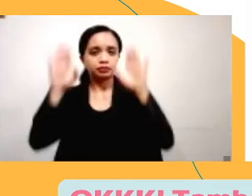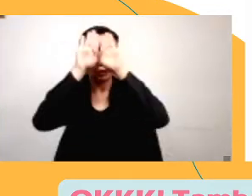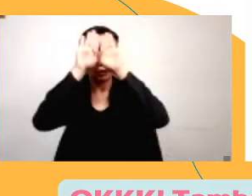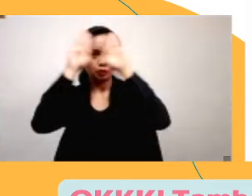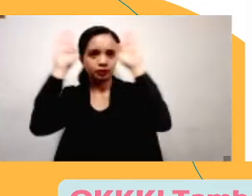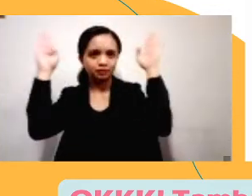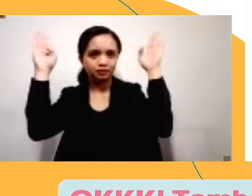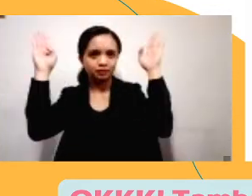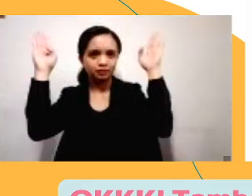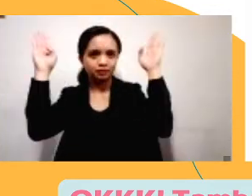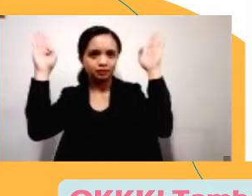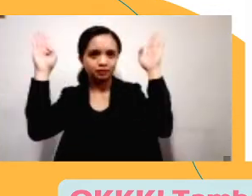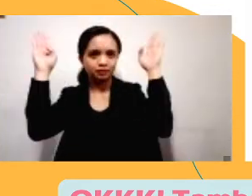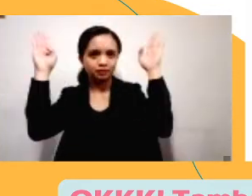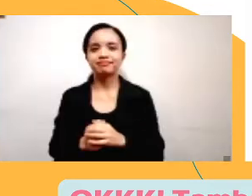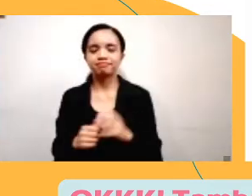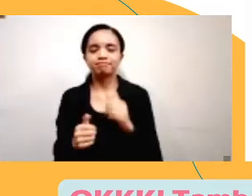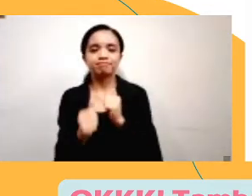ating